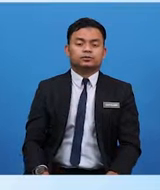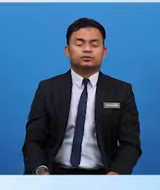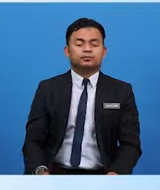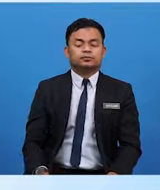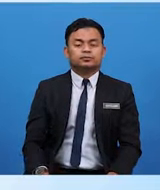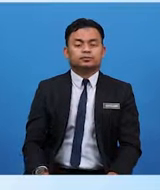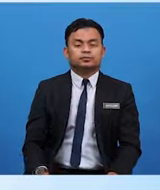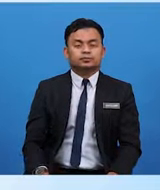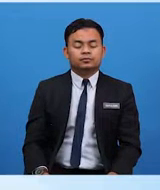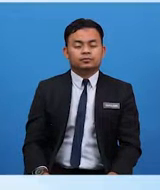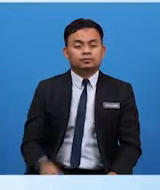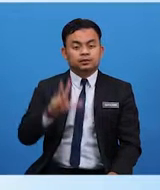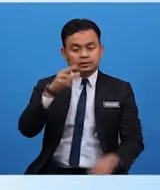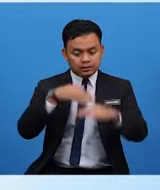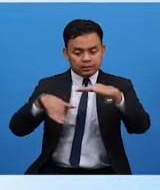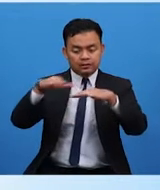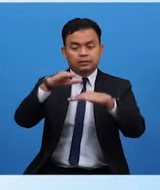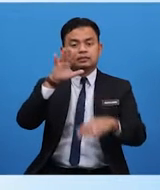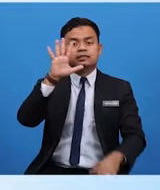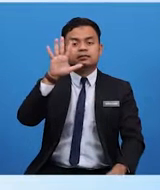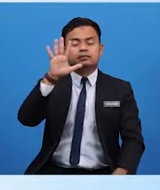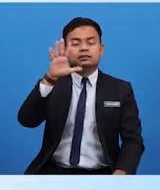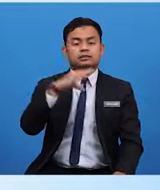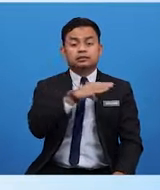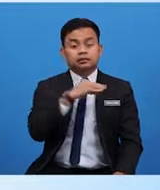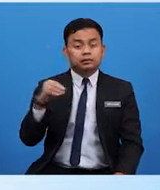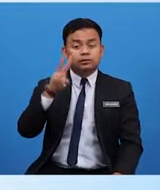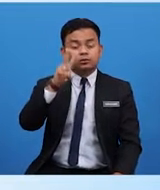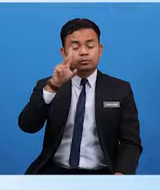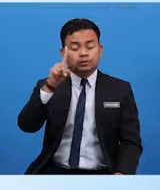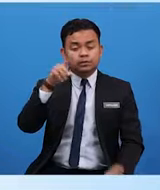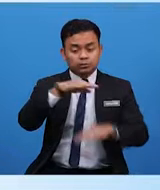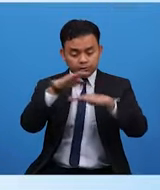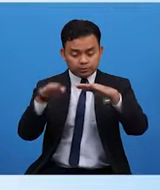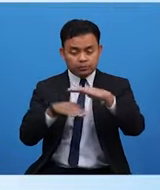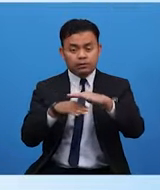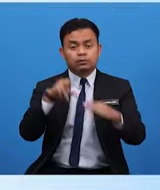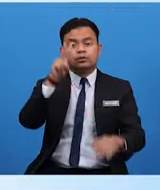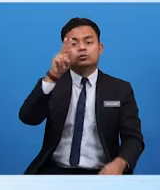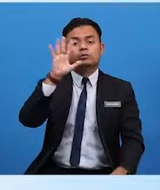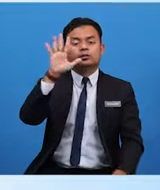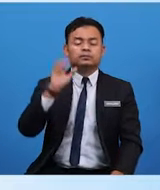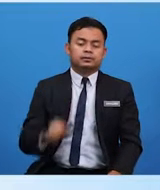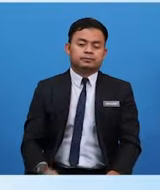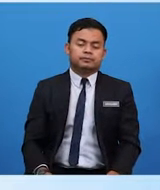MP3 diatas slime dan 21 di bawah 25